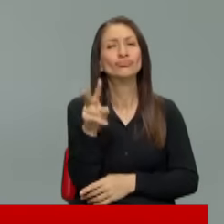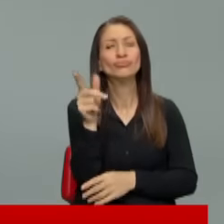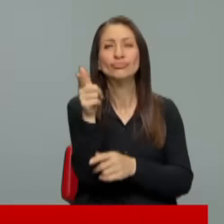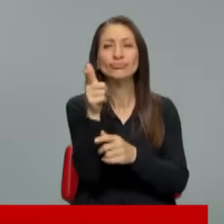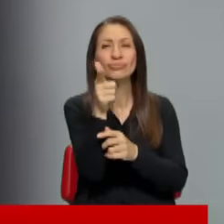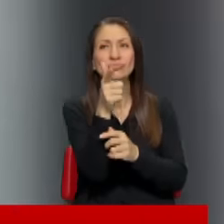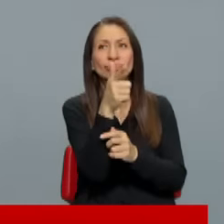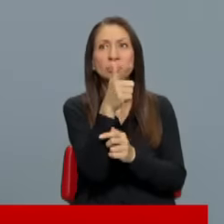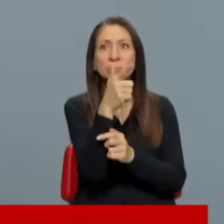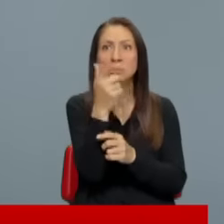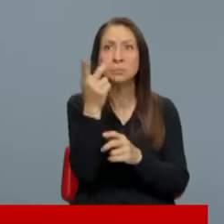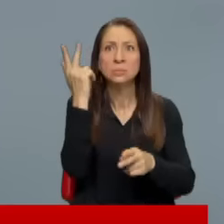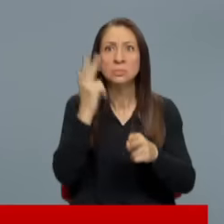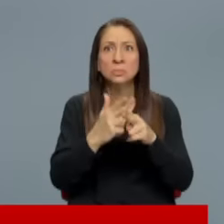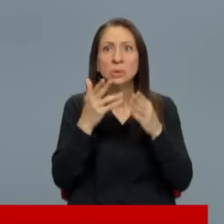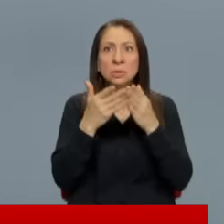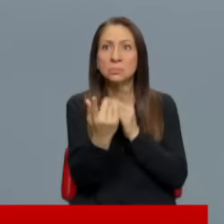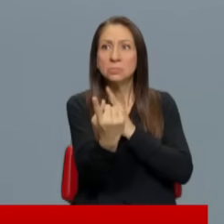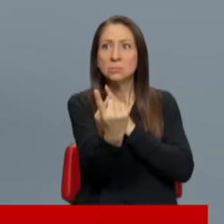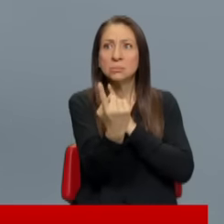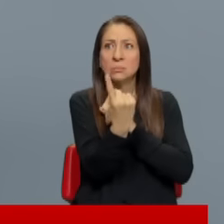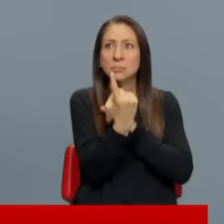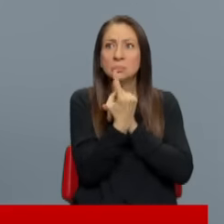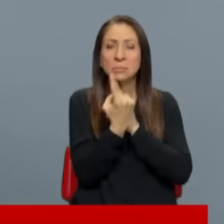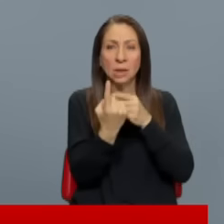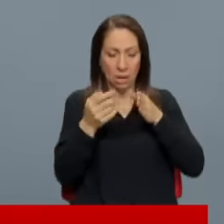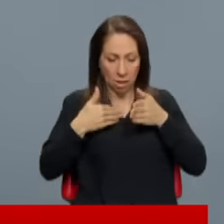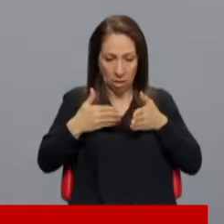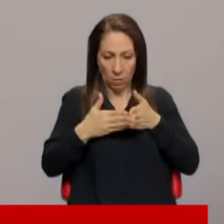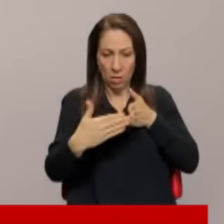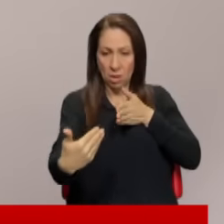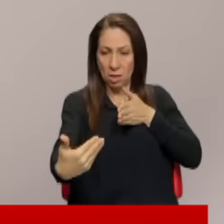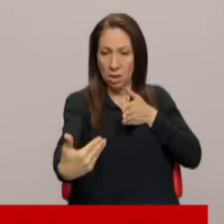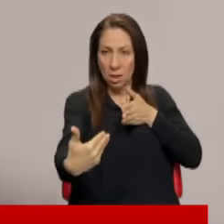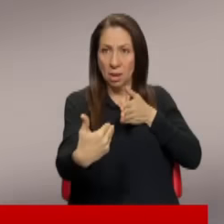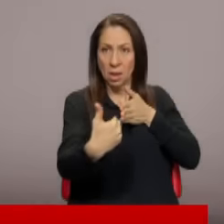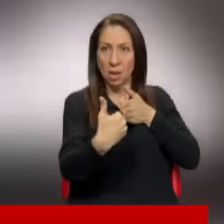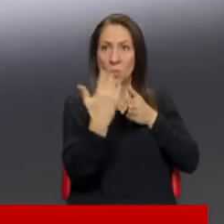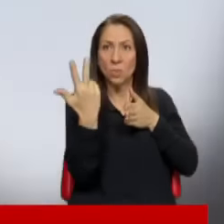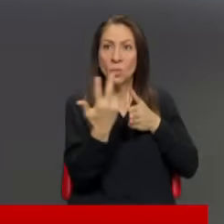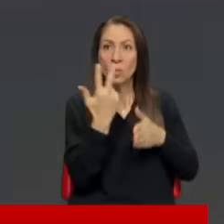görüntüleyenlerin kadrajına bir anda hızla yaklaşan bir başka tur teknesi girdi.